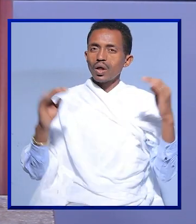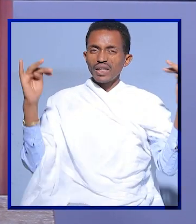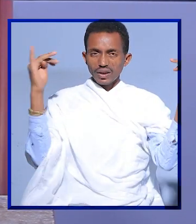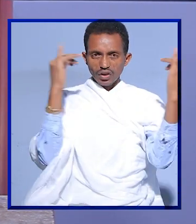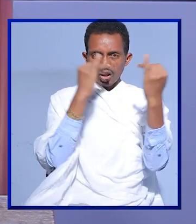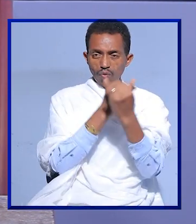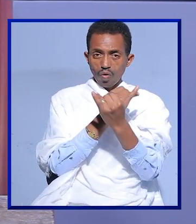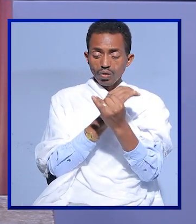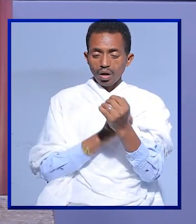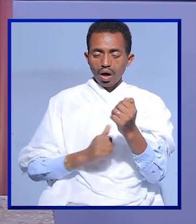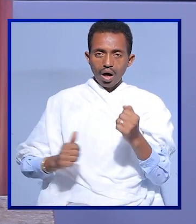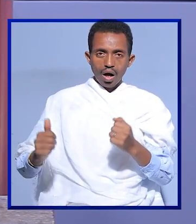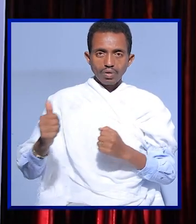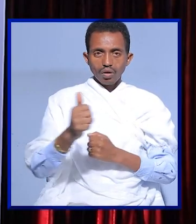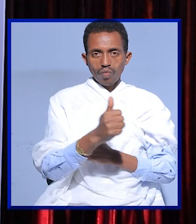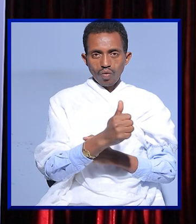ጨለማውን አሳልፎ